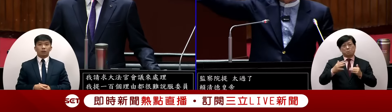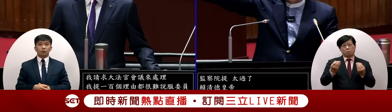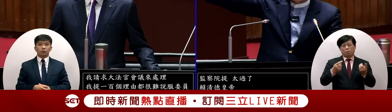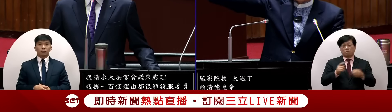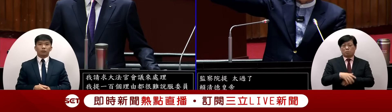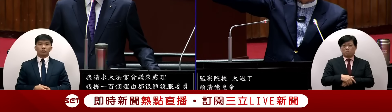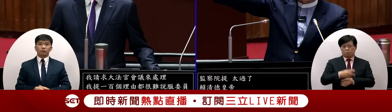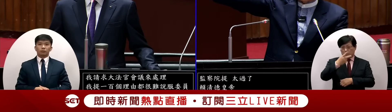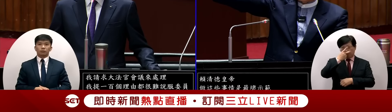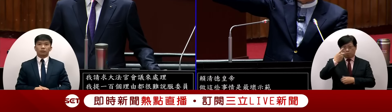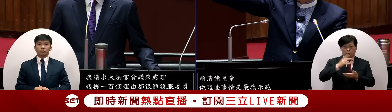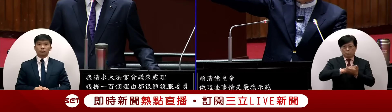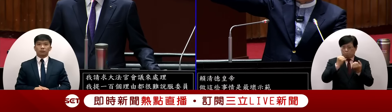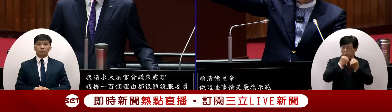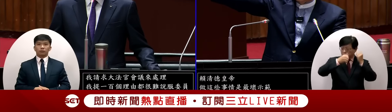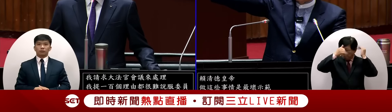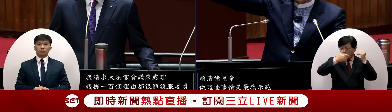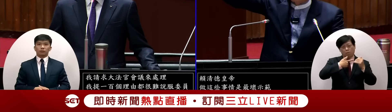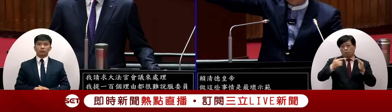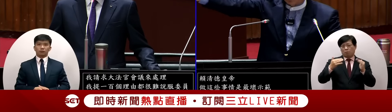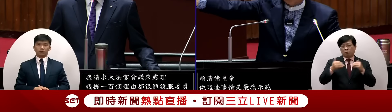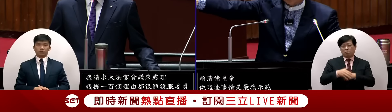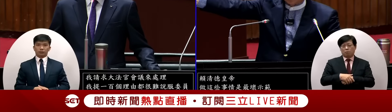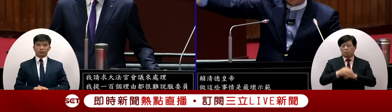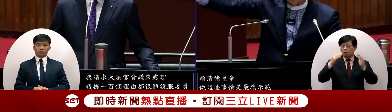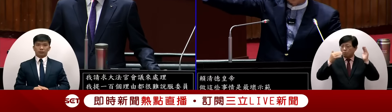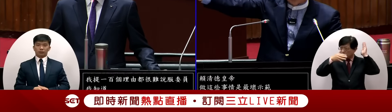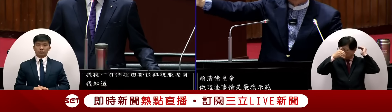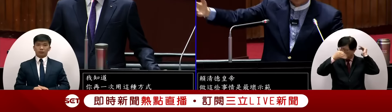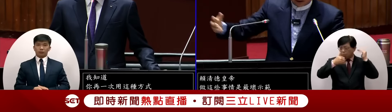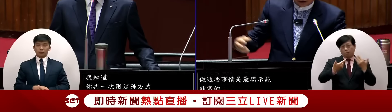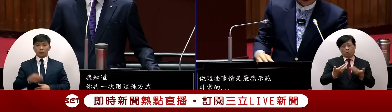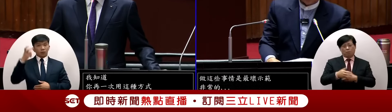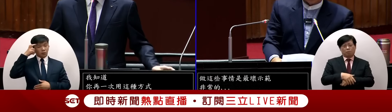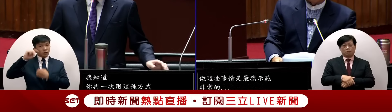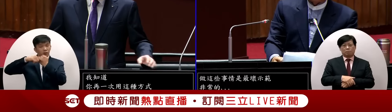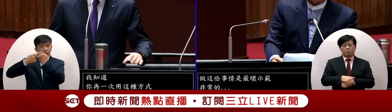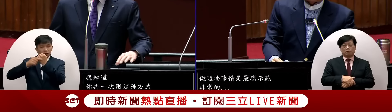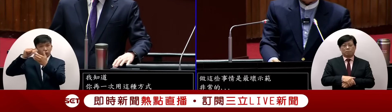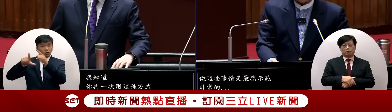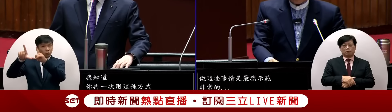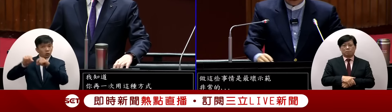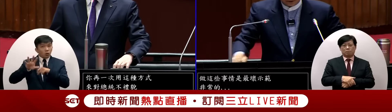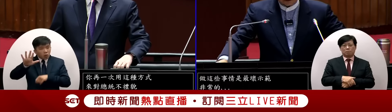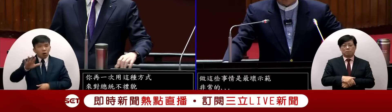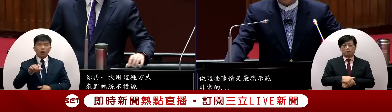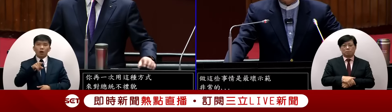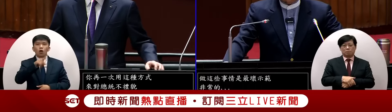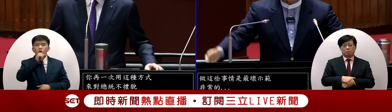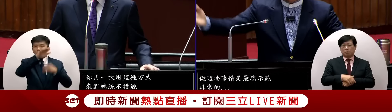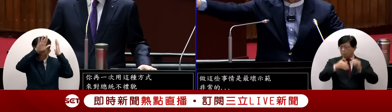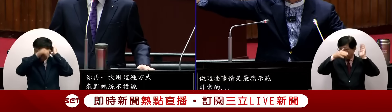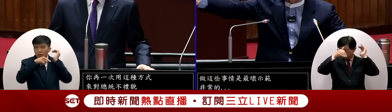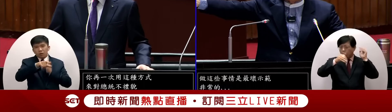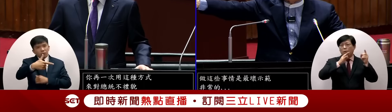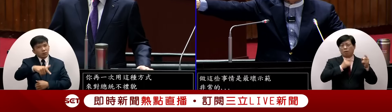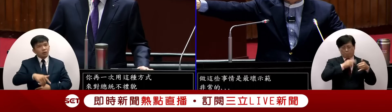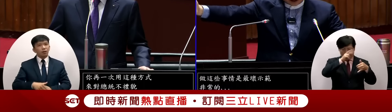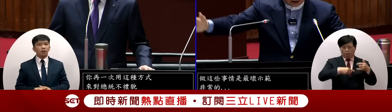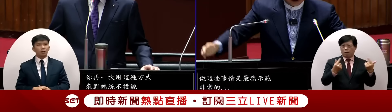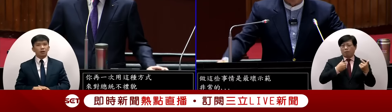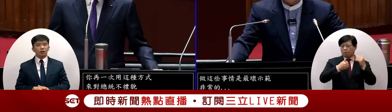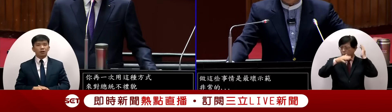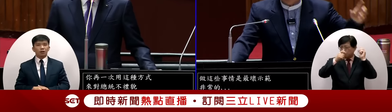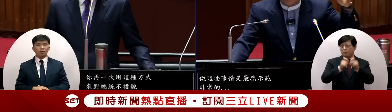貌，赖清德皇帝很礼貌啊。称不到皇帝， 一个遵照宪法的总统怎么会被你称呼为皇帝呢？ 皇帝啊，他行为就是皇